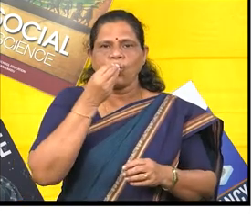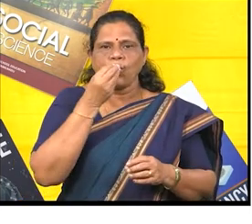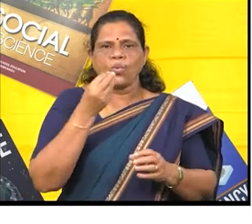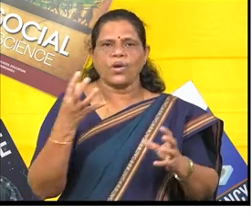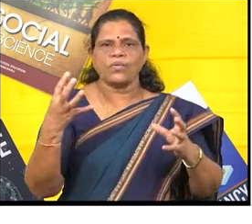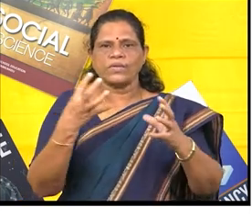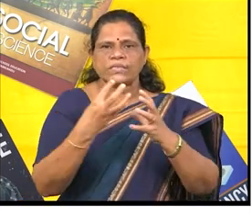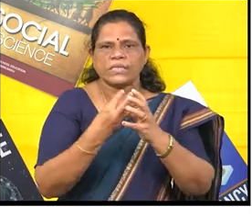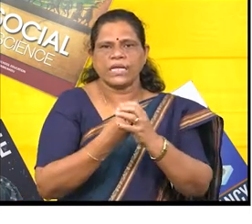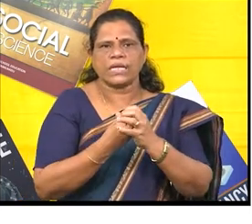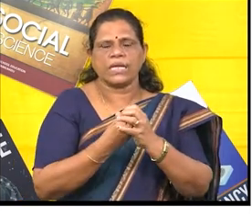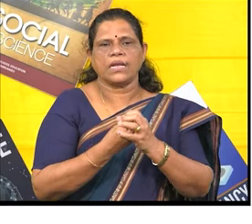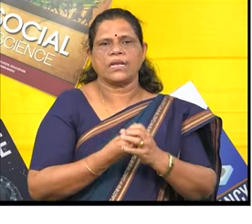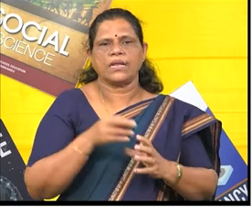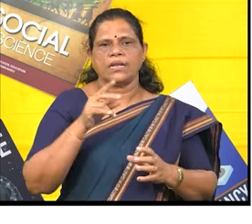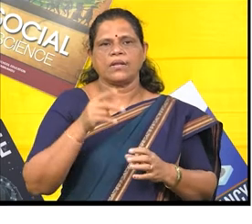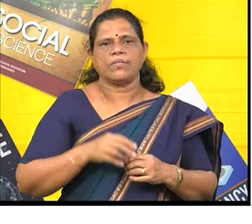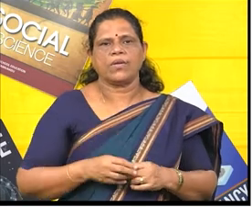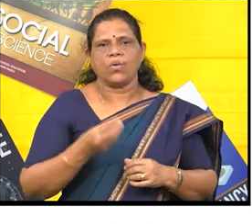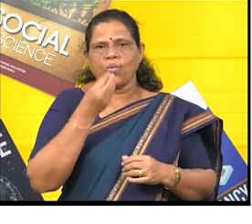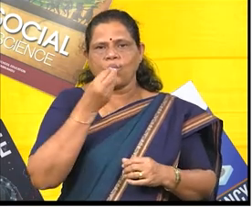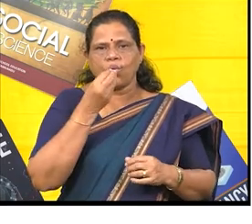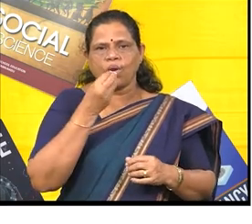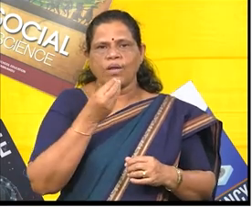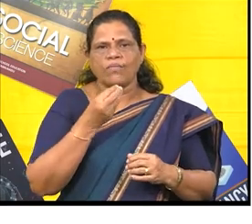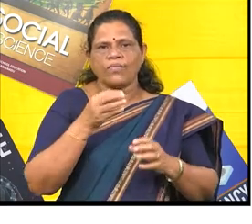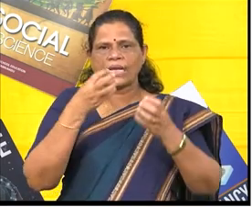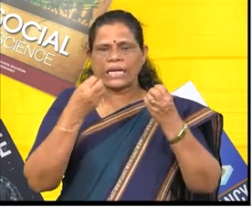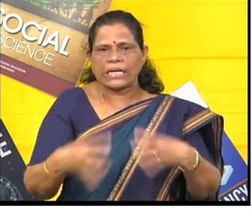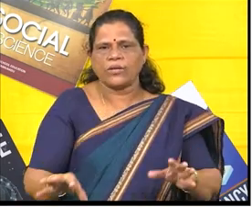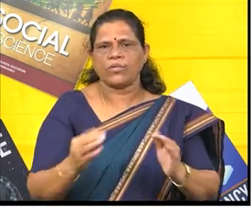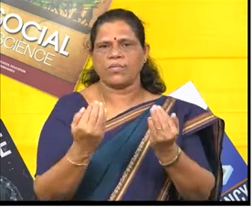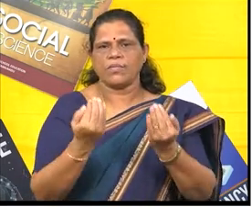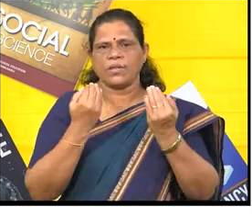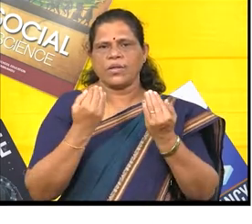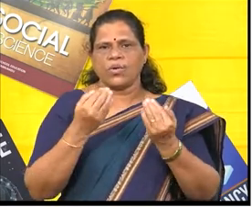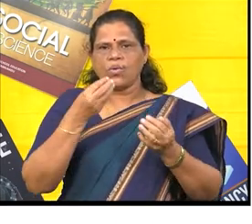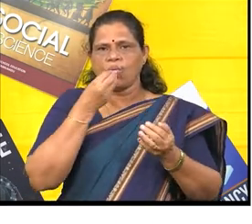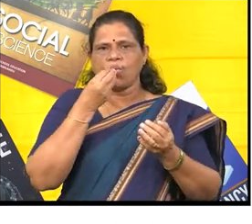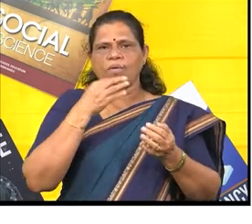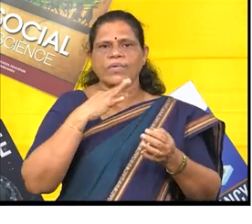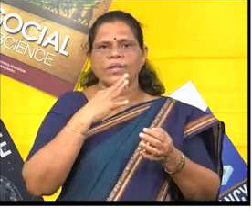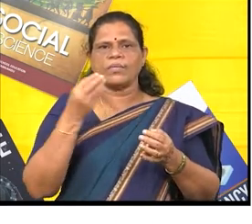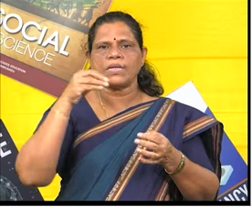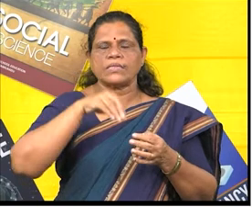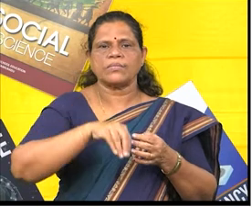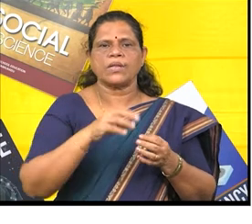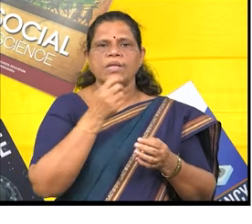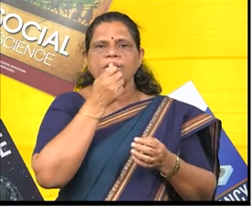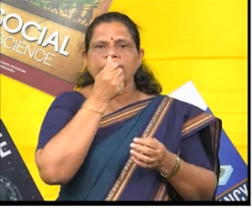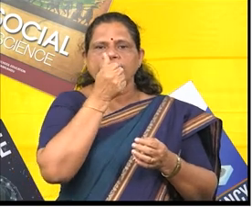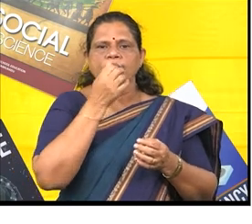உணவு சேர்க்கைகளை நாம் இப்போது பார்ப்போம். உணவு சேர்க்கைகள் என்பது உணவு கெடாமல் இருப்பதற்காகவோ, உணவில் சில நிறமிகளை